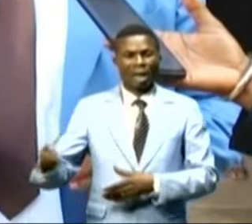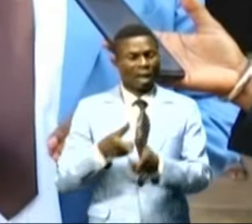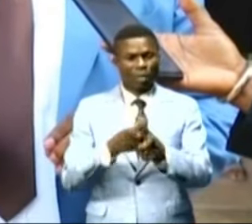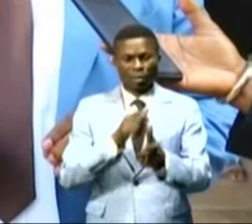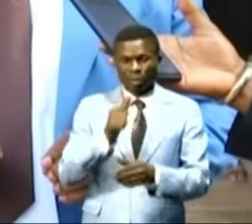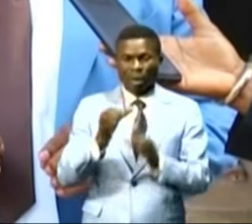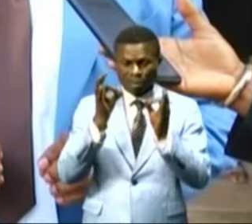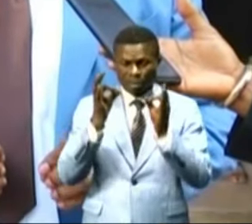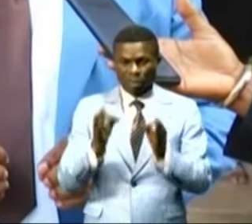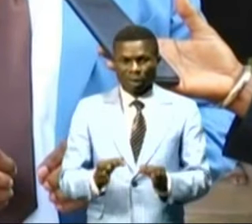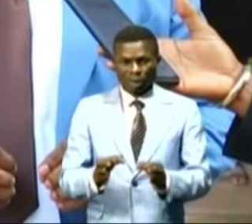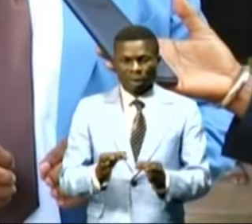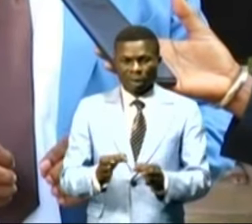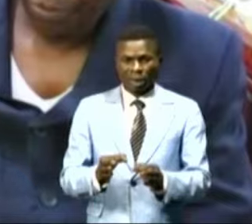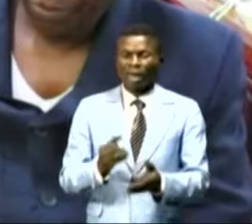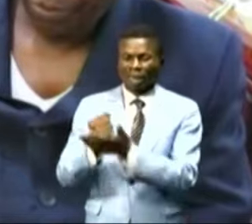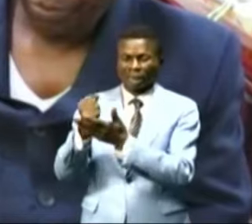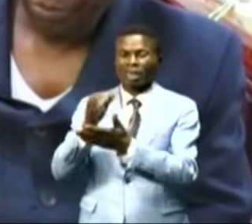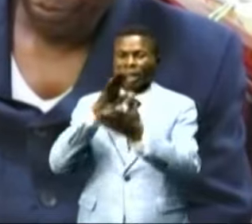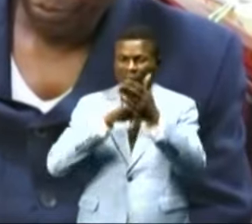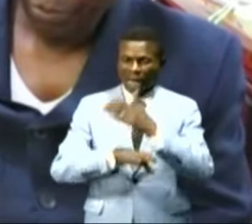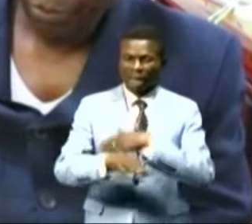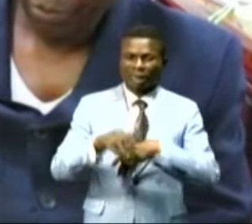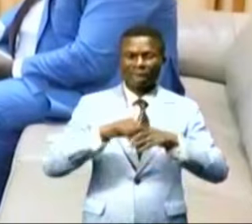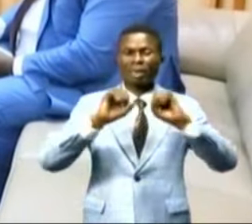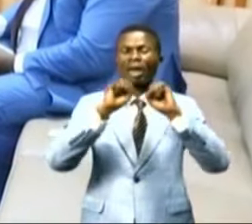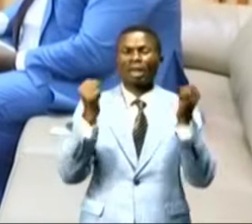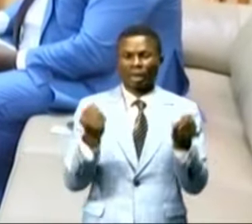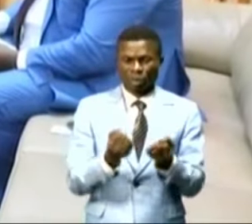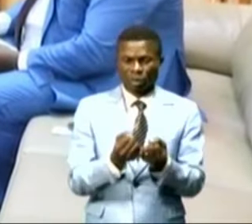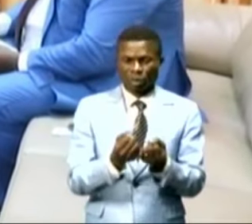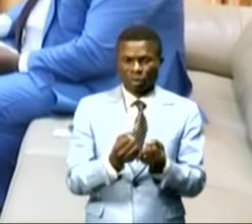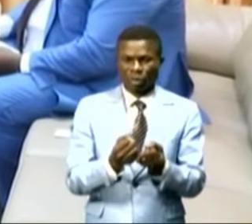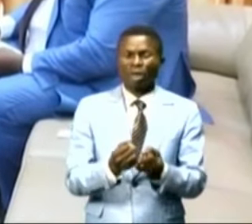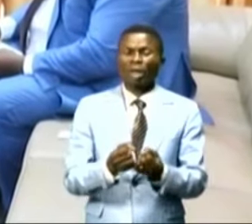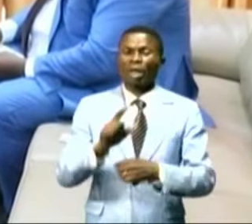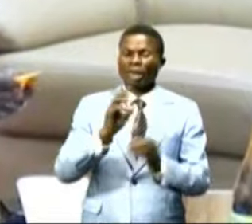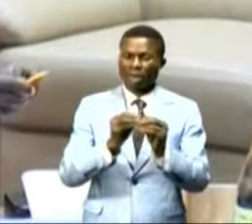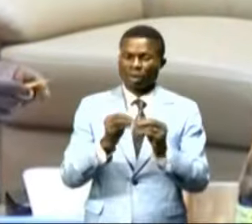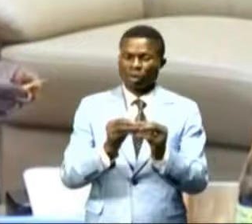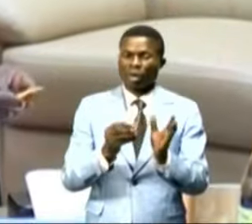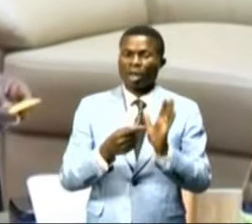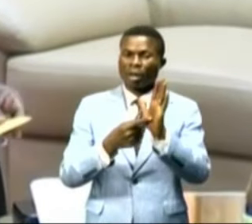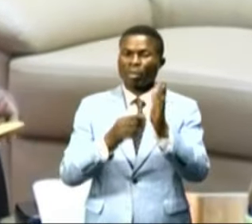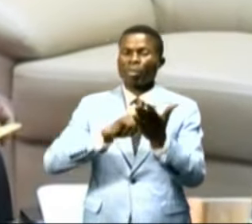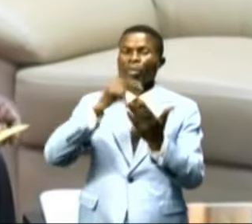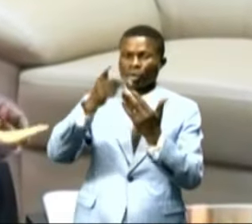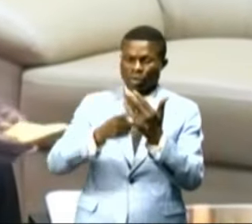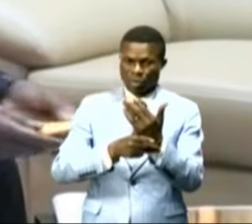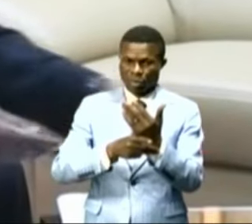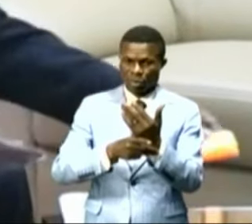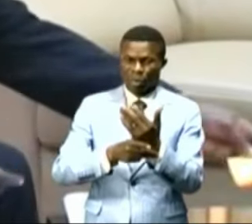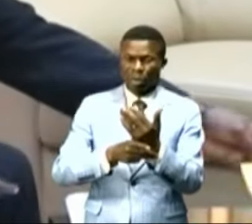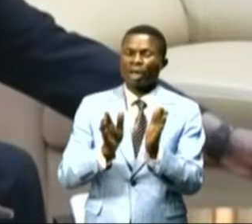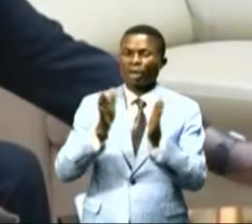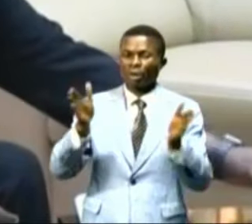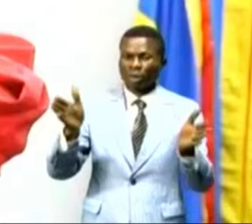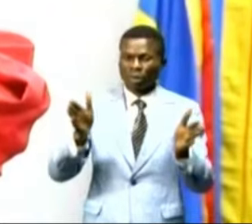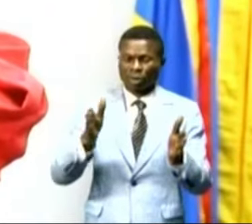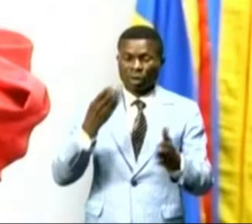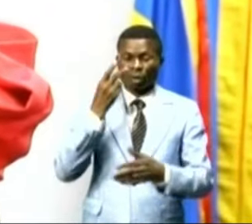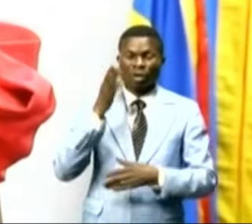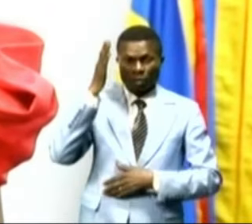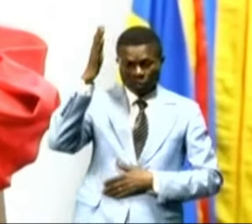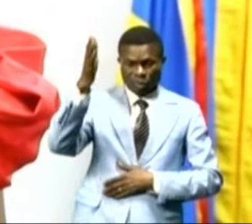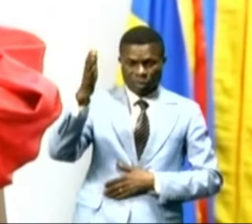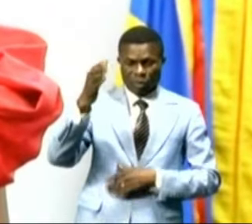les réinsérer. Cette occasion a permis au coordonnateur national de présenter le programme dans sa globalité, ses perspectives et